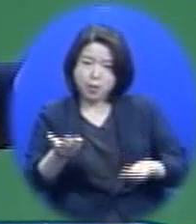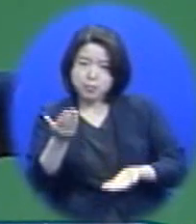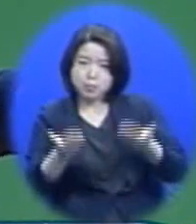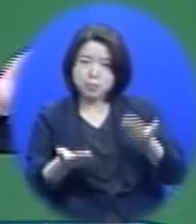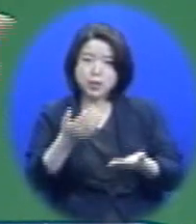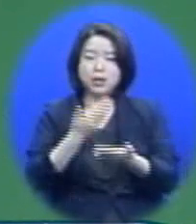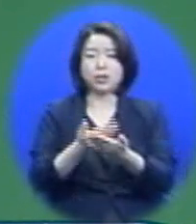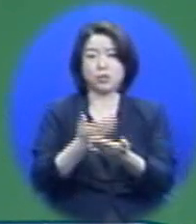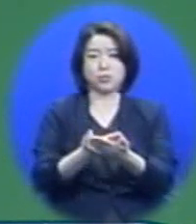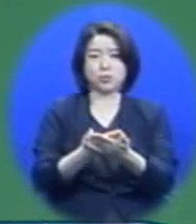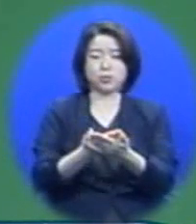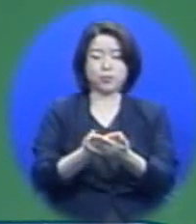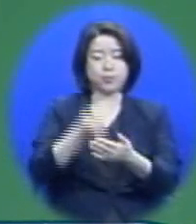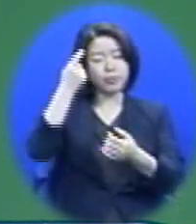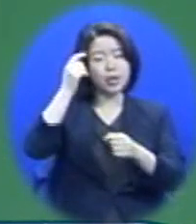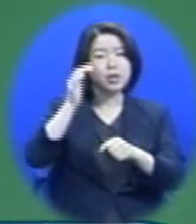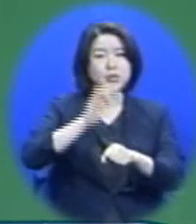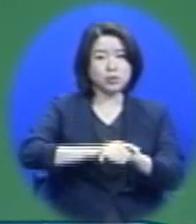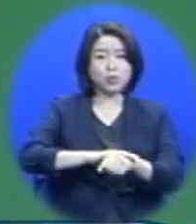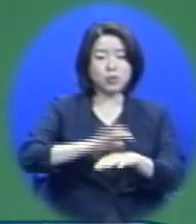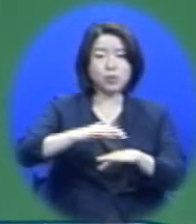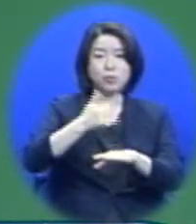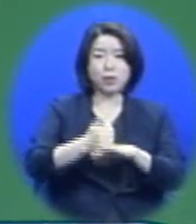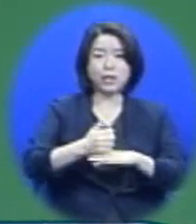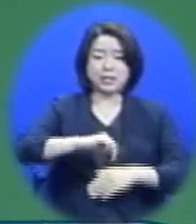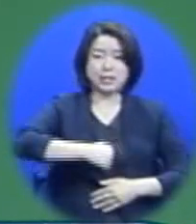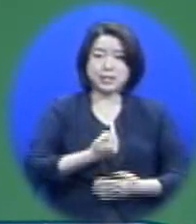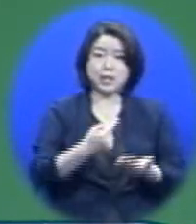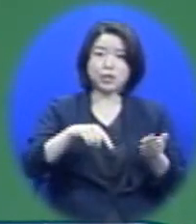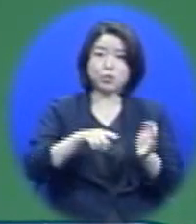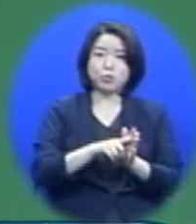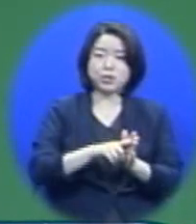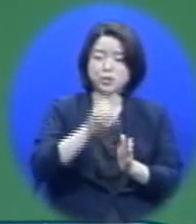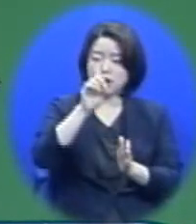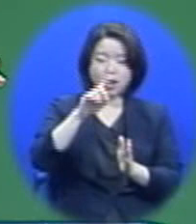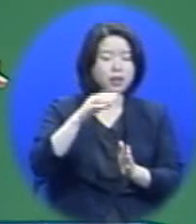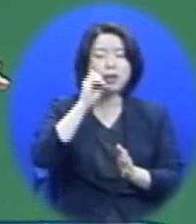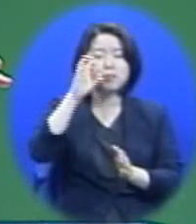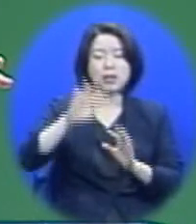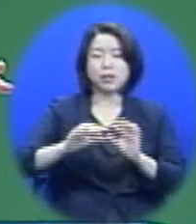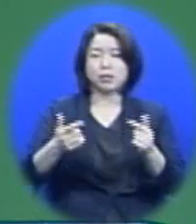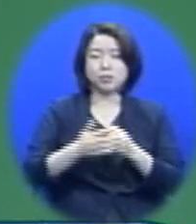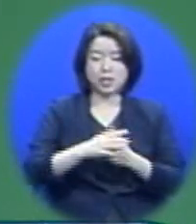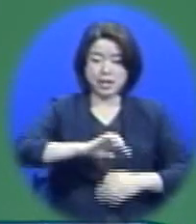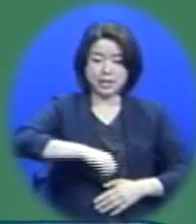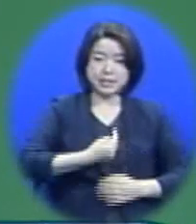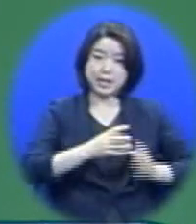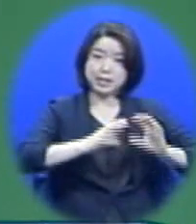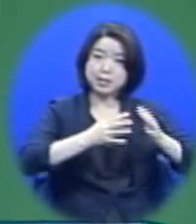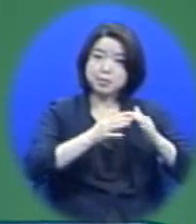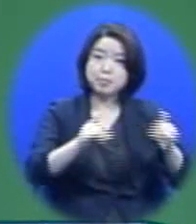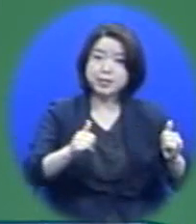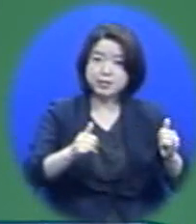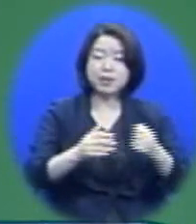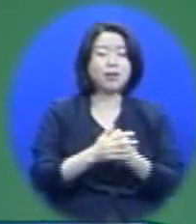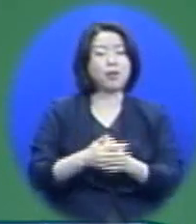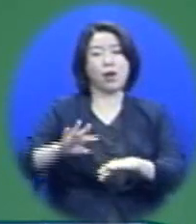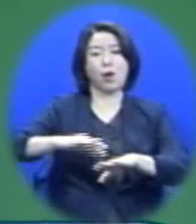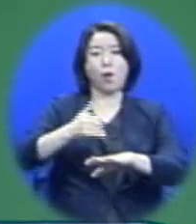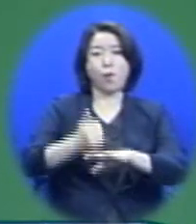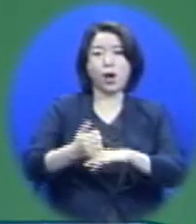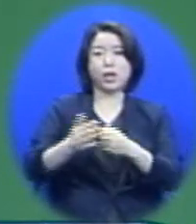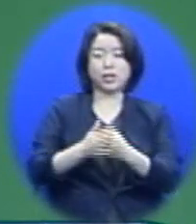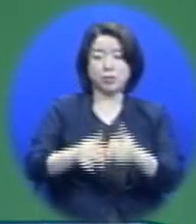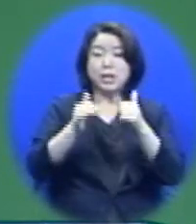솔로몬은 자기 자신을 위해서는 아무것도 구하지 않았어요. 자기 백성들, 자기 이제 왕이니까 재판을